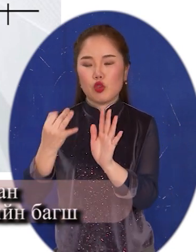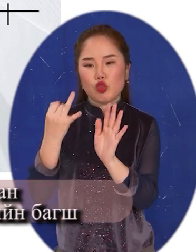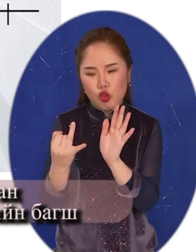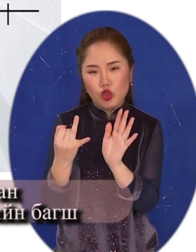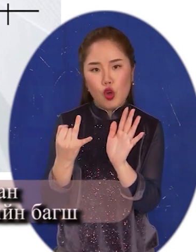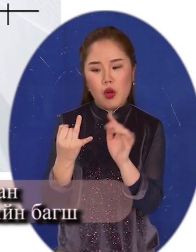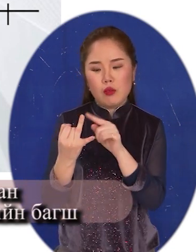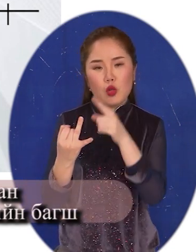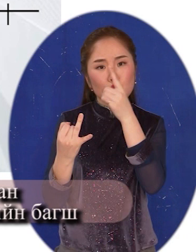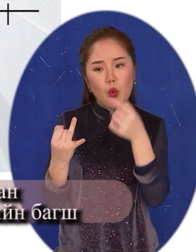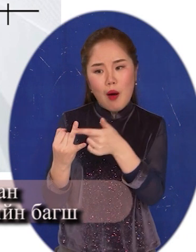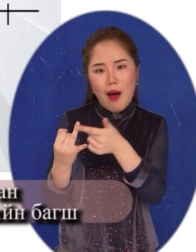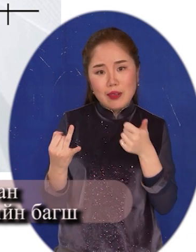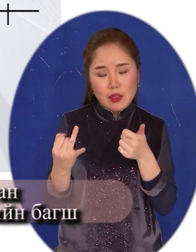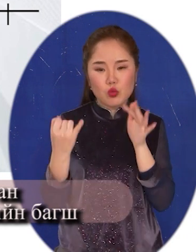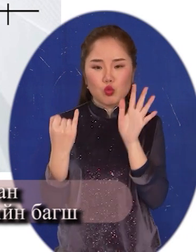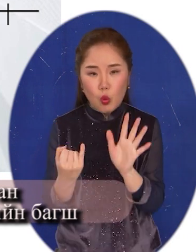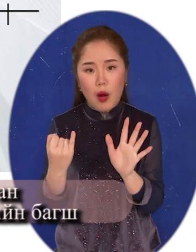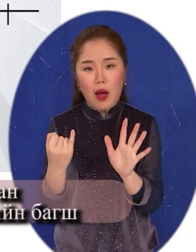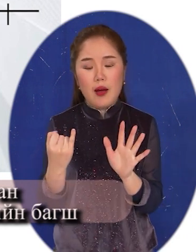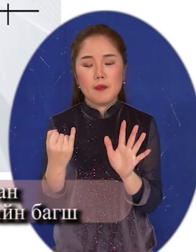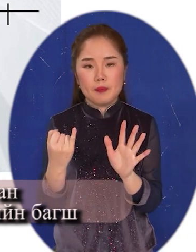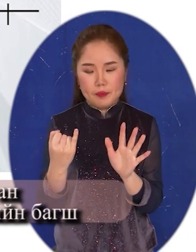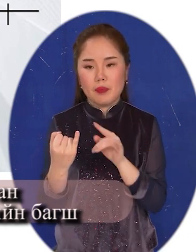700-ден кайтадан 100-дү кемитейик.